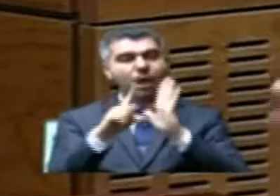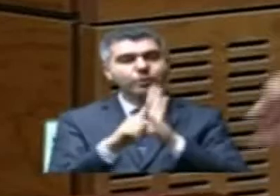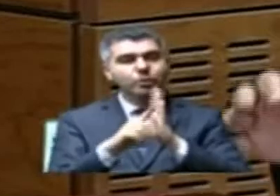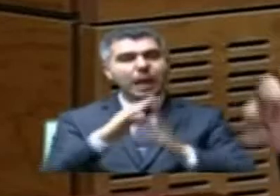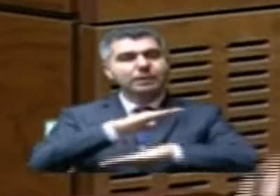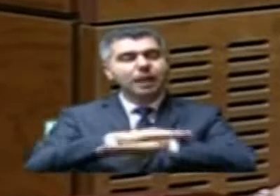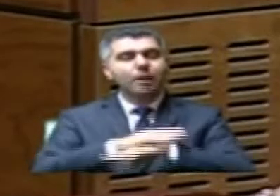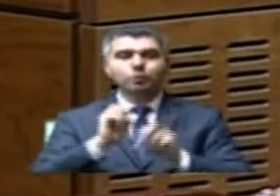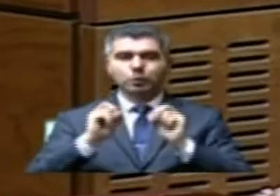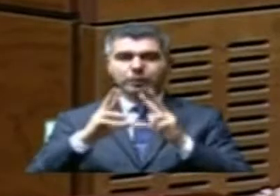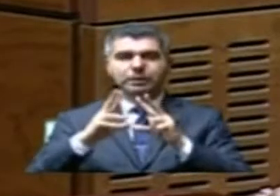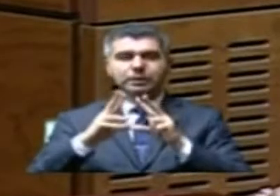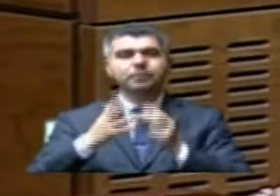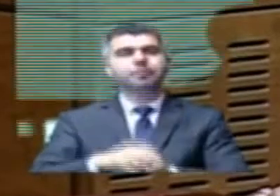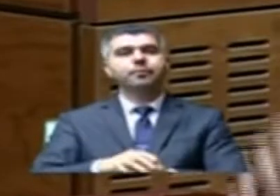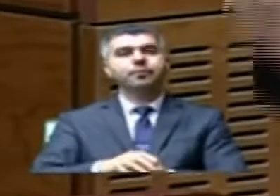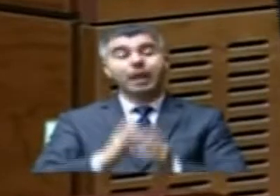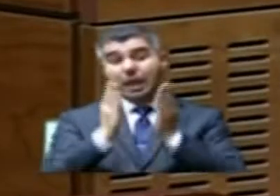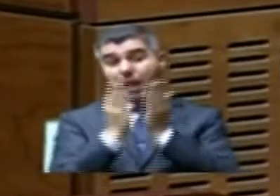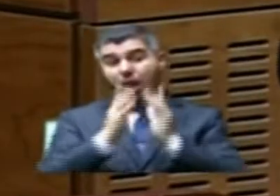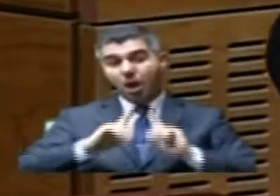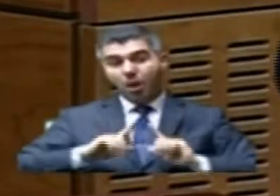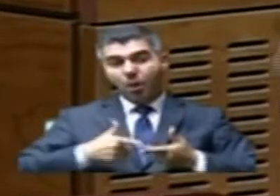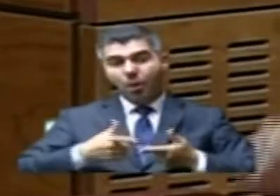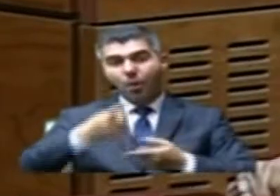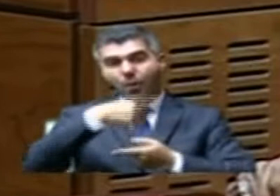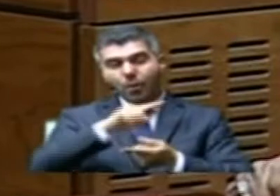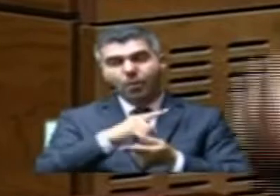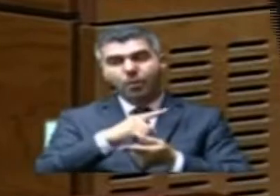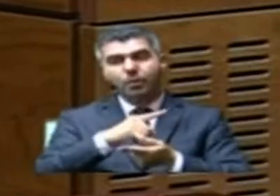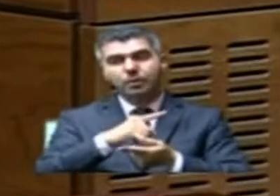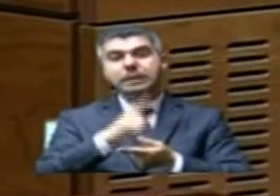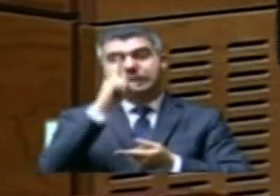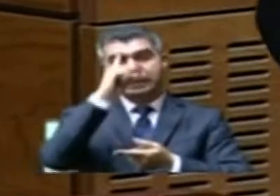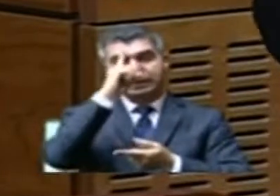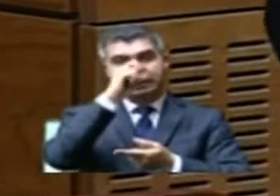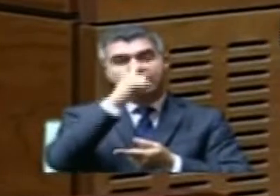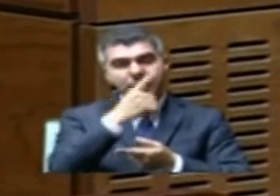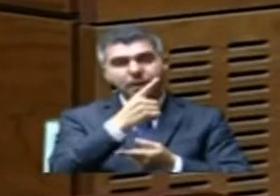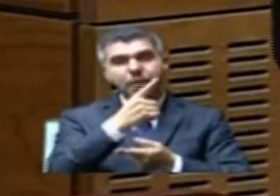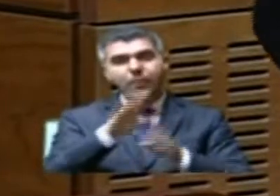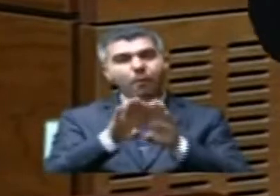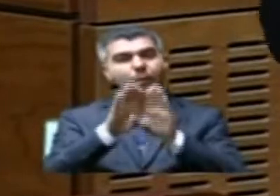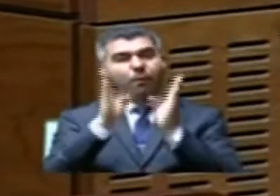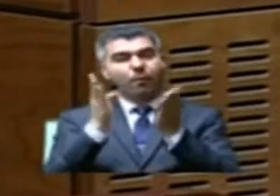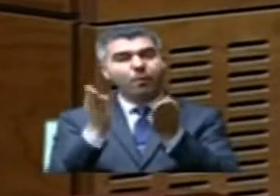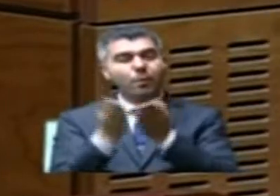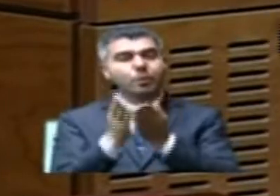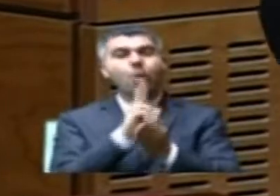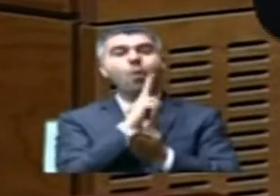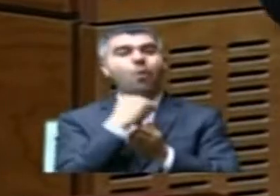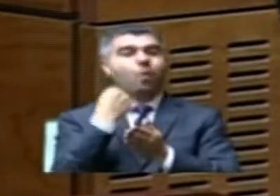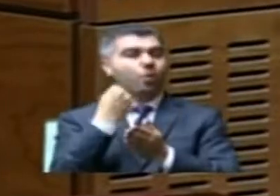أقول لكم سيد الوزير على أن قطاع التربية والتعليم يتعداكم كوزير، هو منظور للحكومة